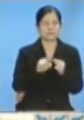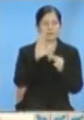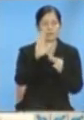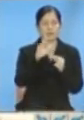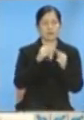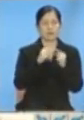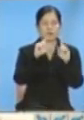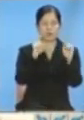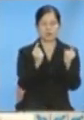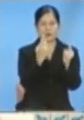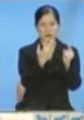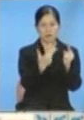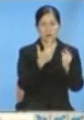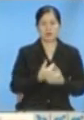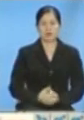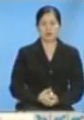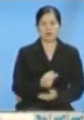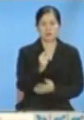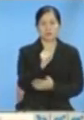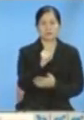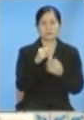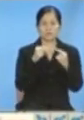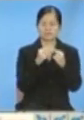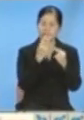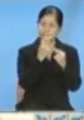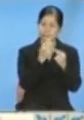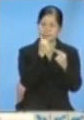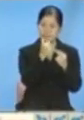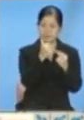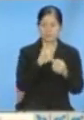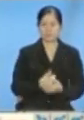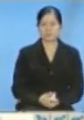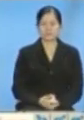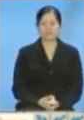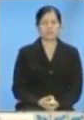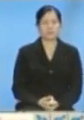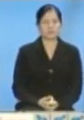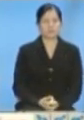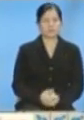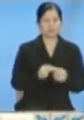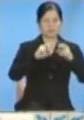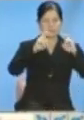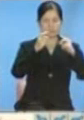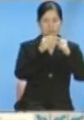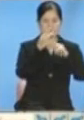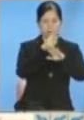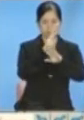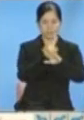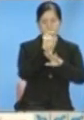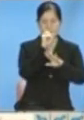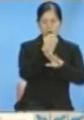3นะครับด้วยความเหมาะสมครับท่านประธานครับประเด็นที่ท่านประธานบอกว่า